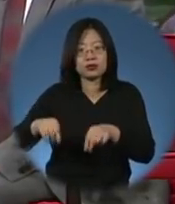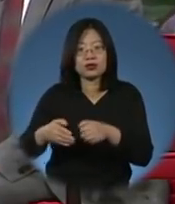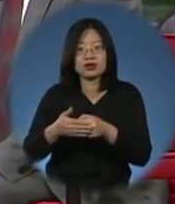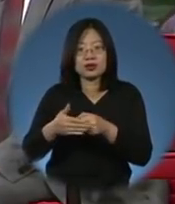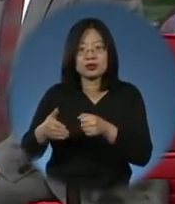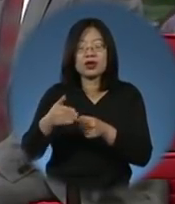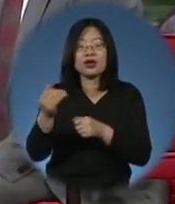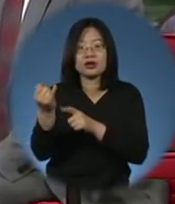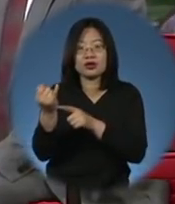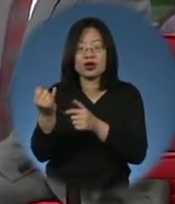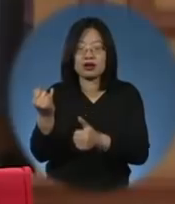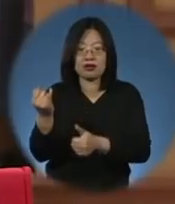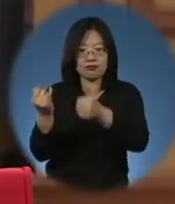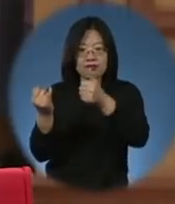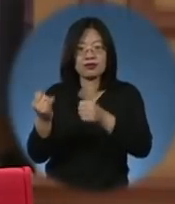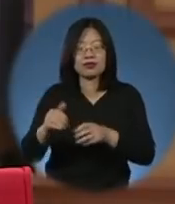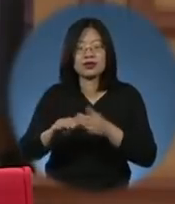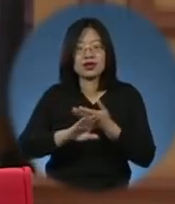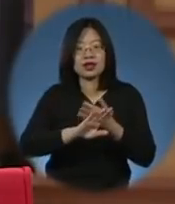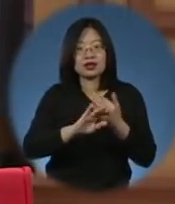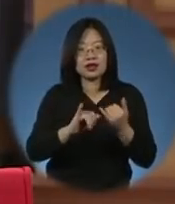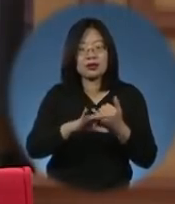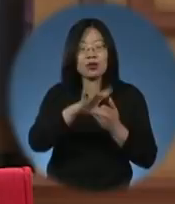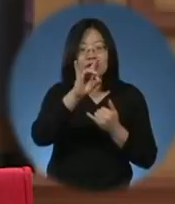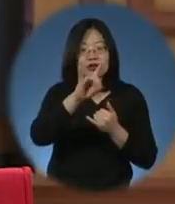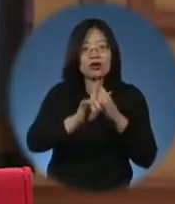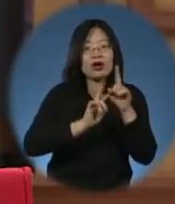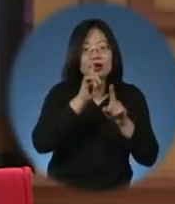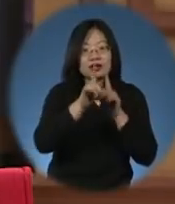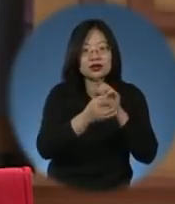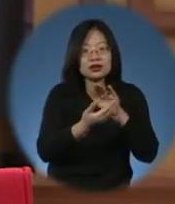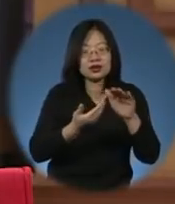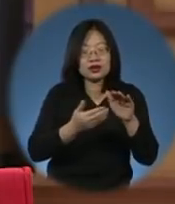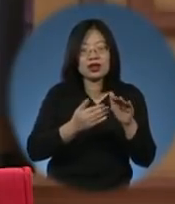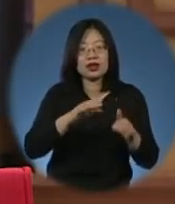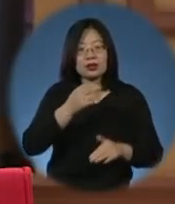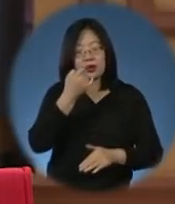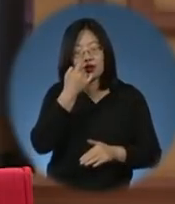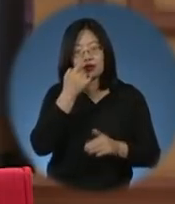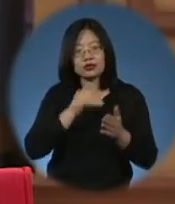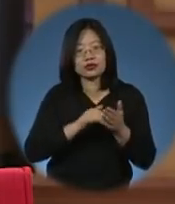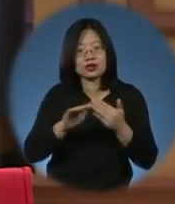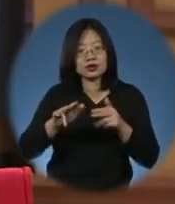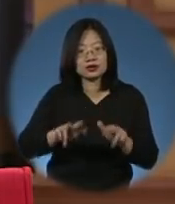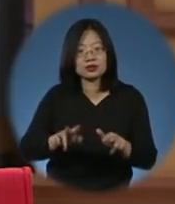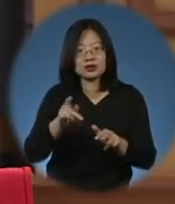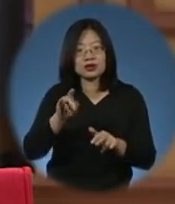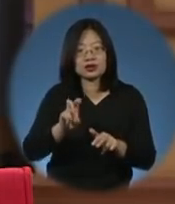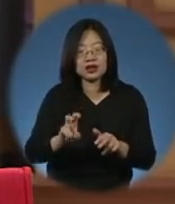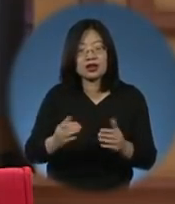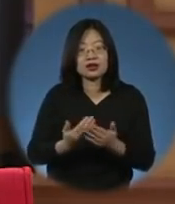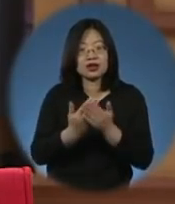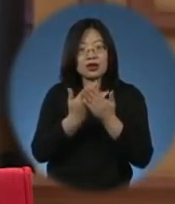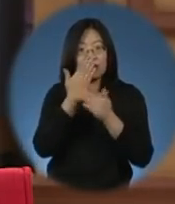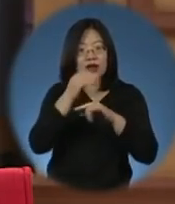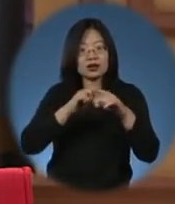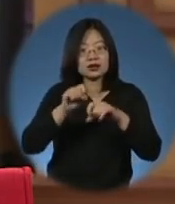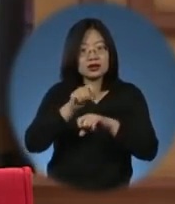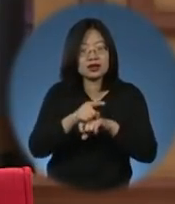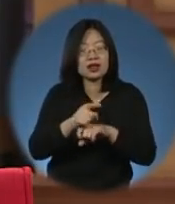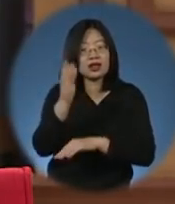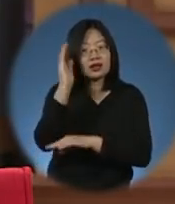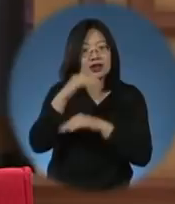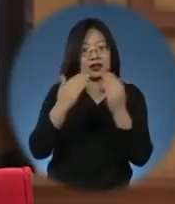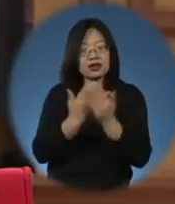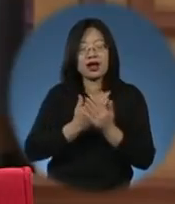그거를 네가 해라. 예. 그래서 남들 하기 전에 먼저 네가 그거를 배워보면 지금 현재 베트남이 성장 가능성에 대한 이야기는 이미